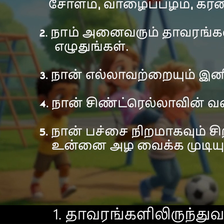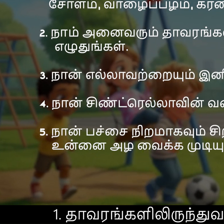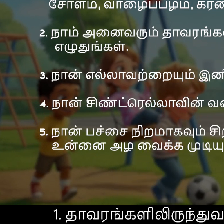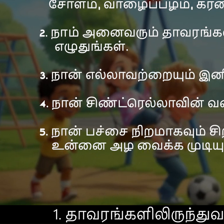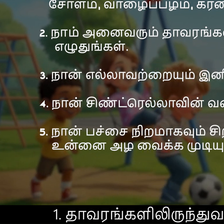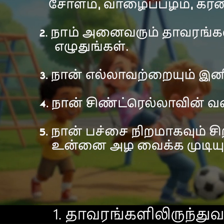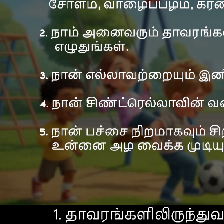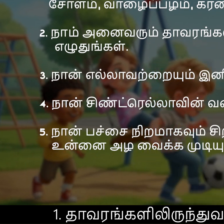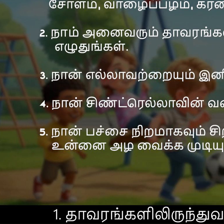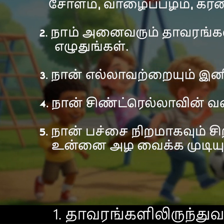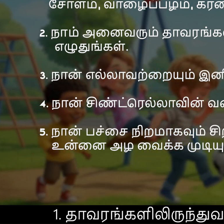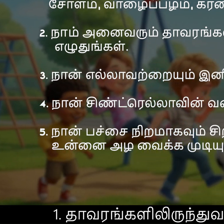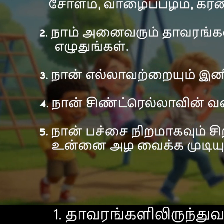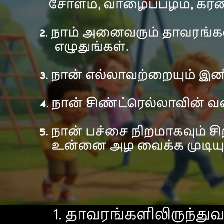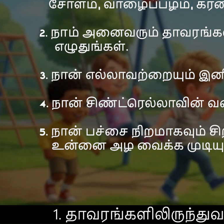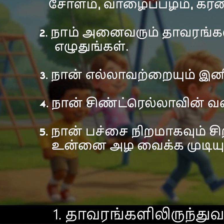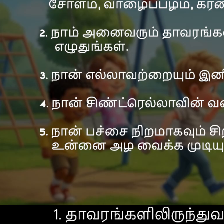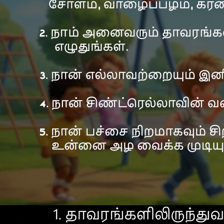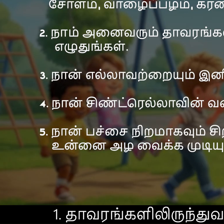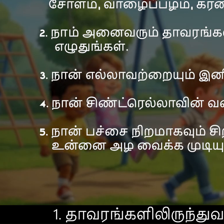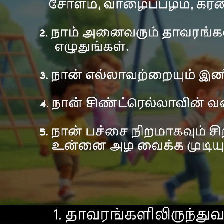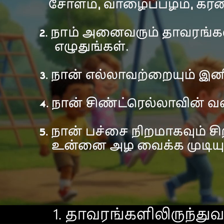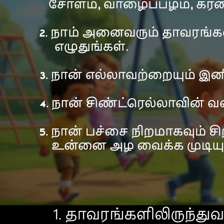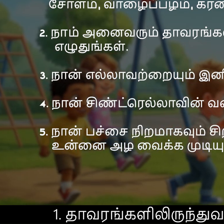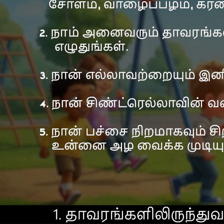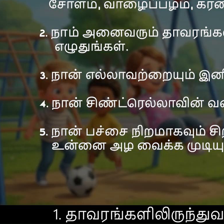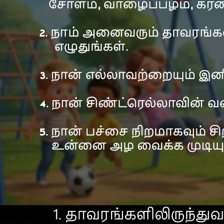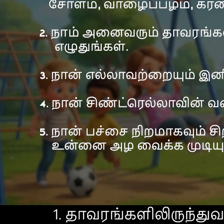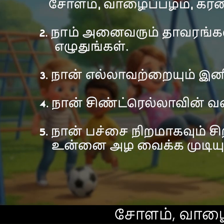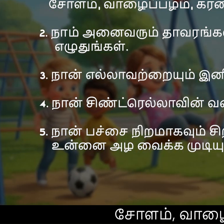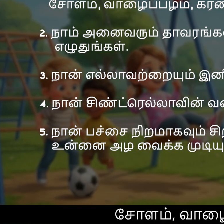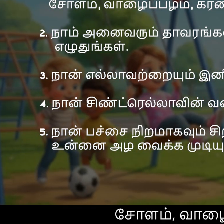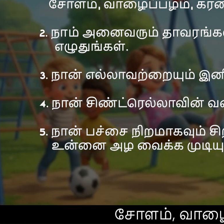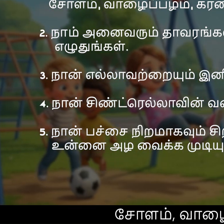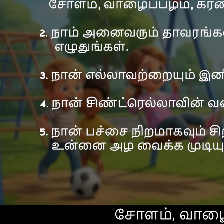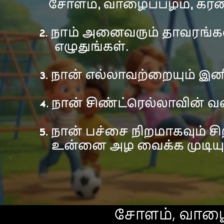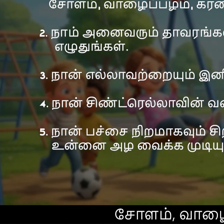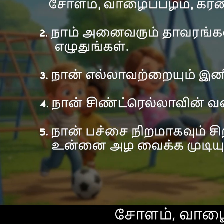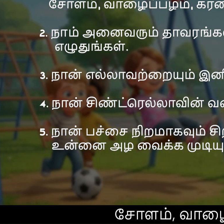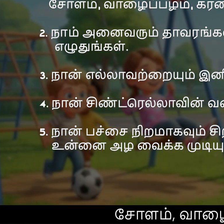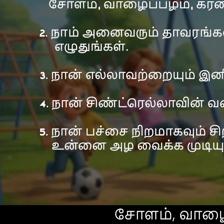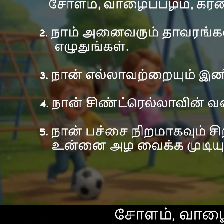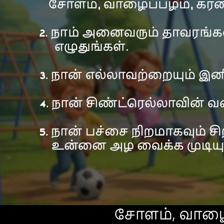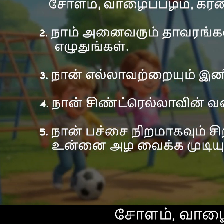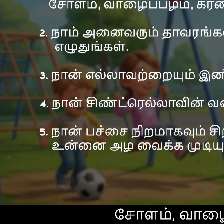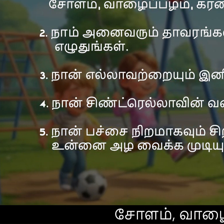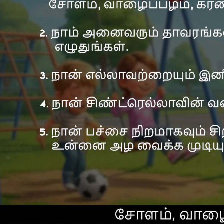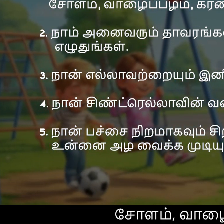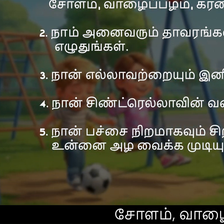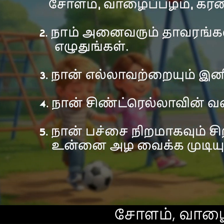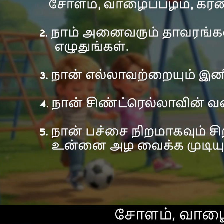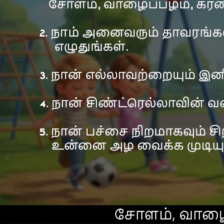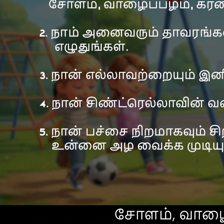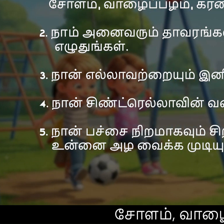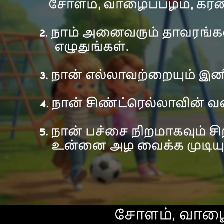4. தாவரங்களிலிருந்து வரும் பொருட்களை வட்டமிடுங்கள். சோளம், வாழைப்பழம்,